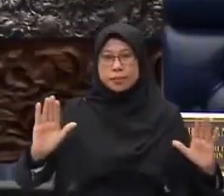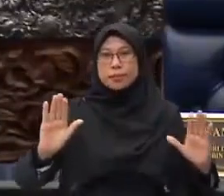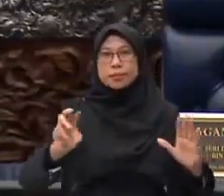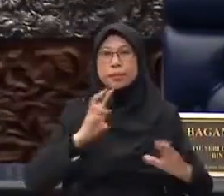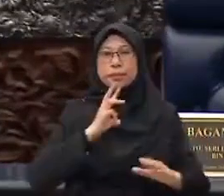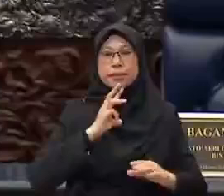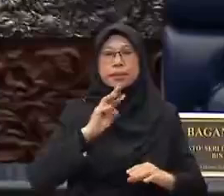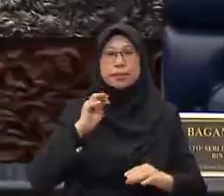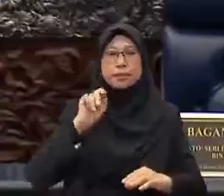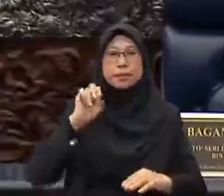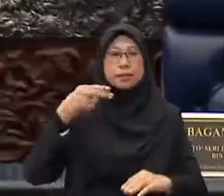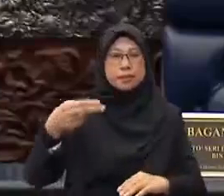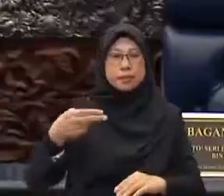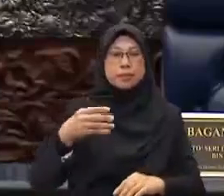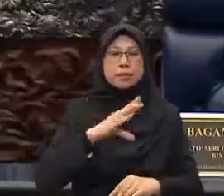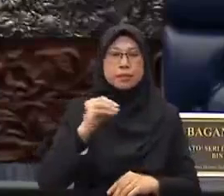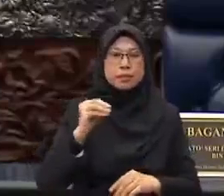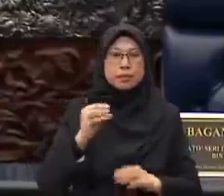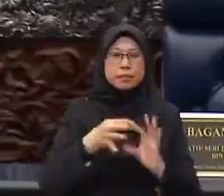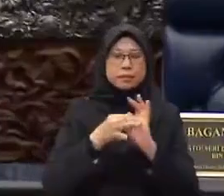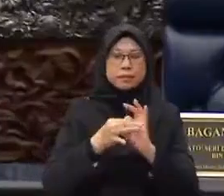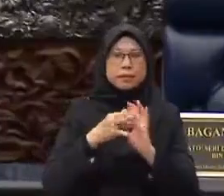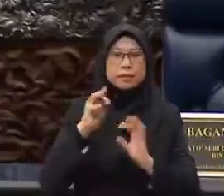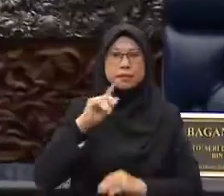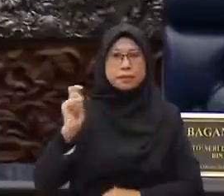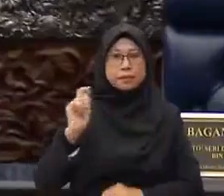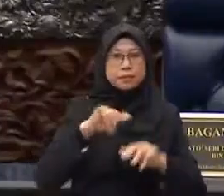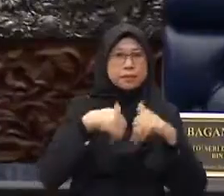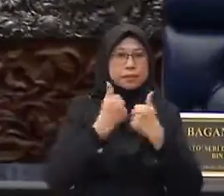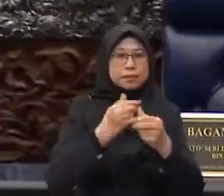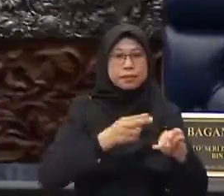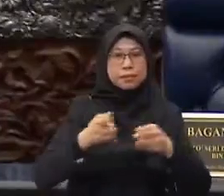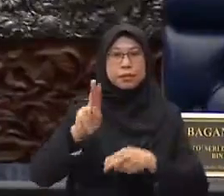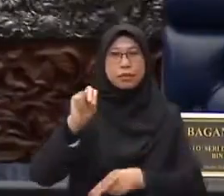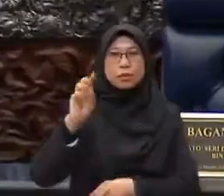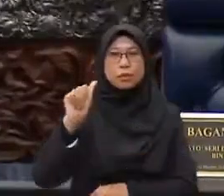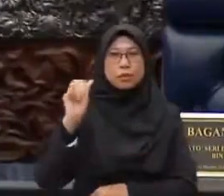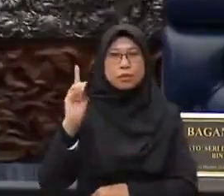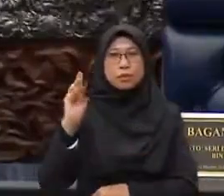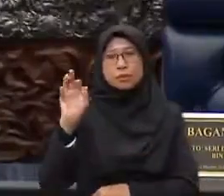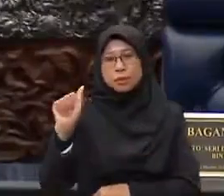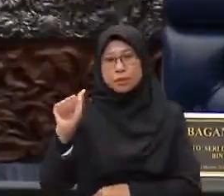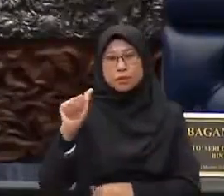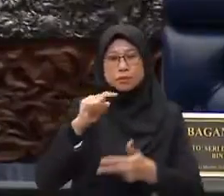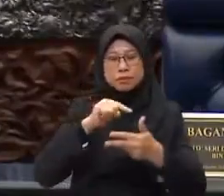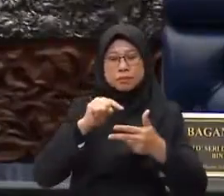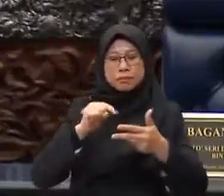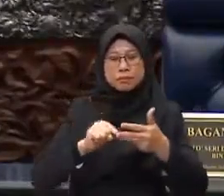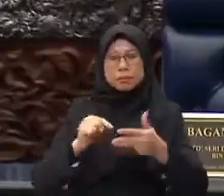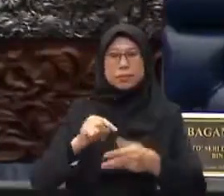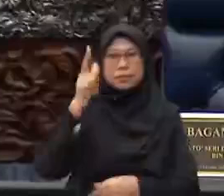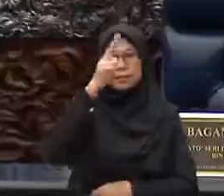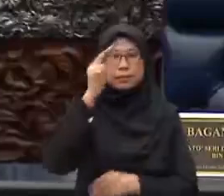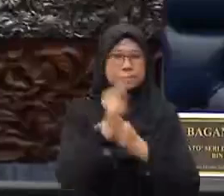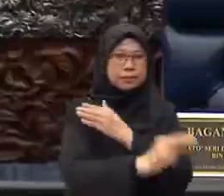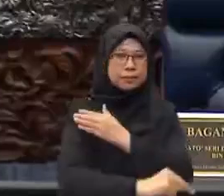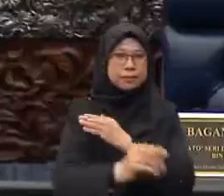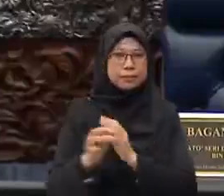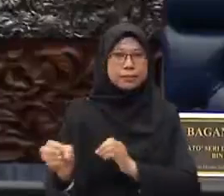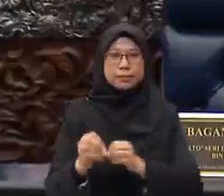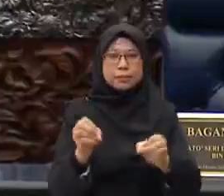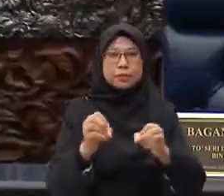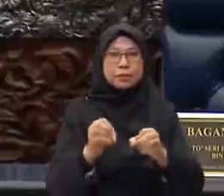bekerjasama dengan jabatan meteorologi Malaysia agensi pengurusan bencana negara natmar dan kerajaan negeri bagi operasi